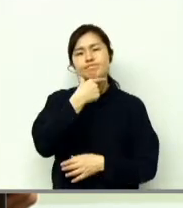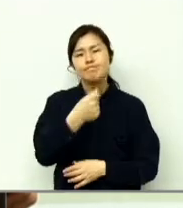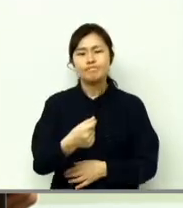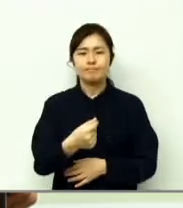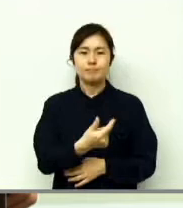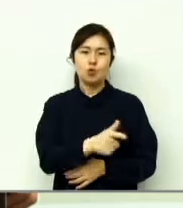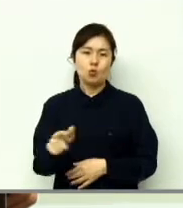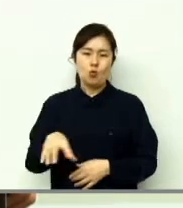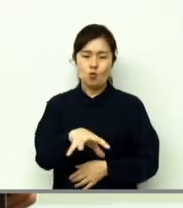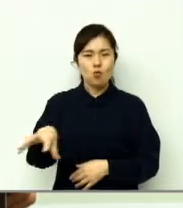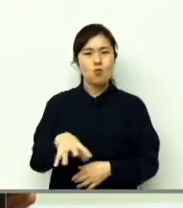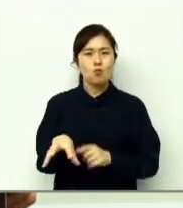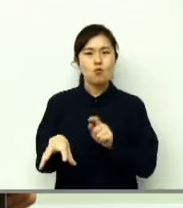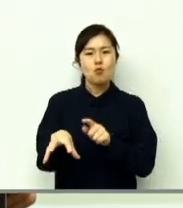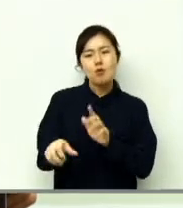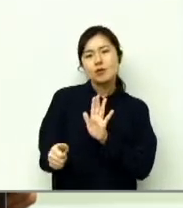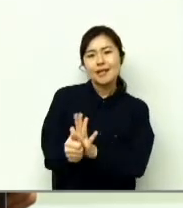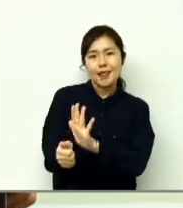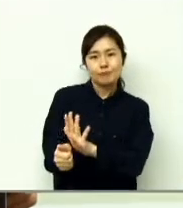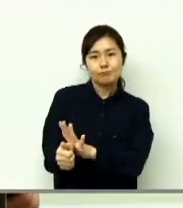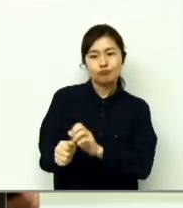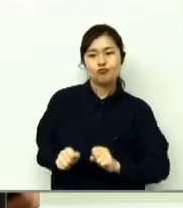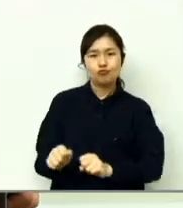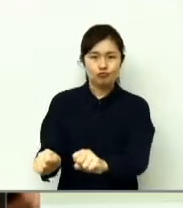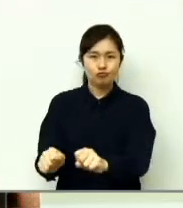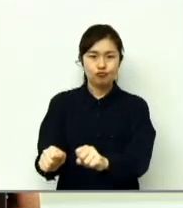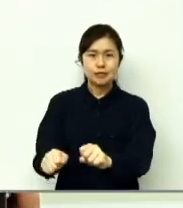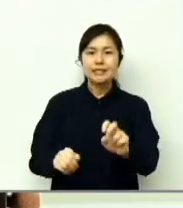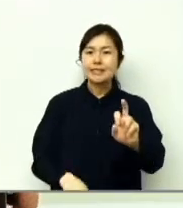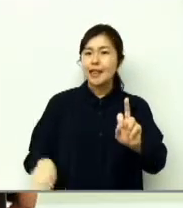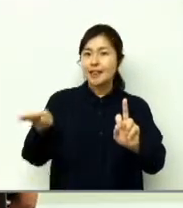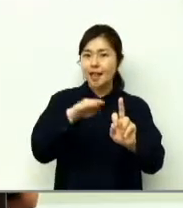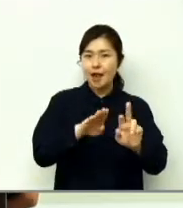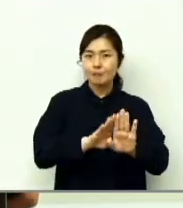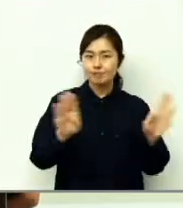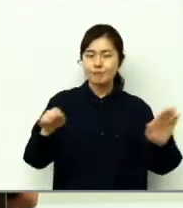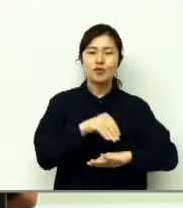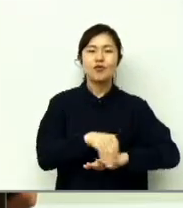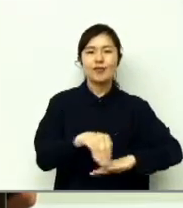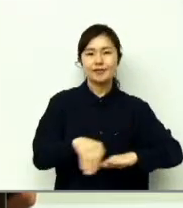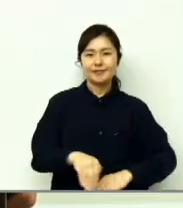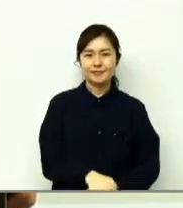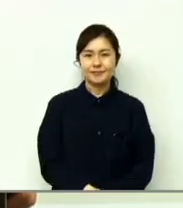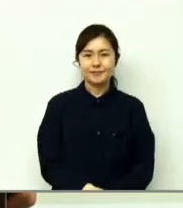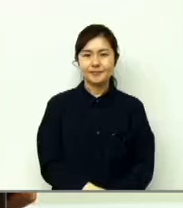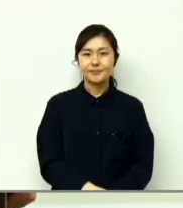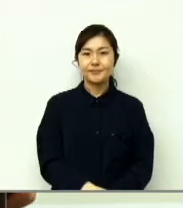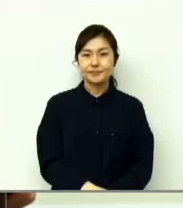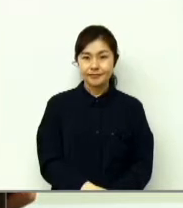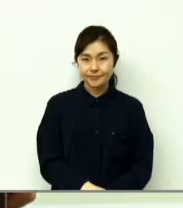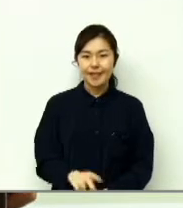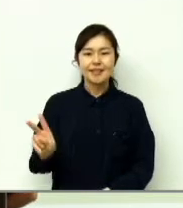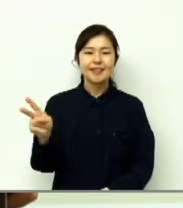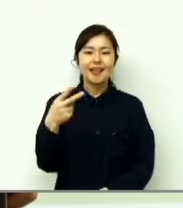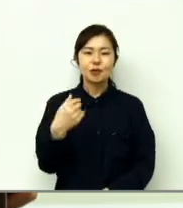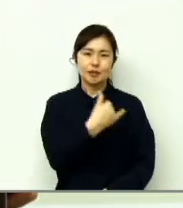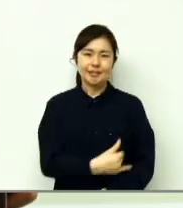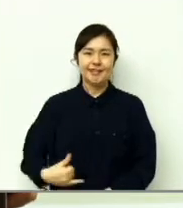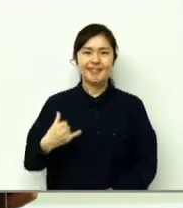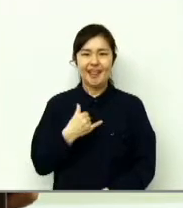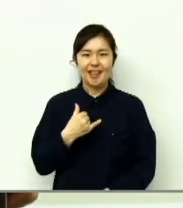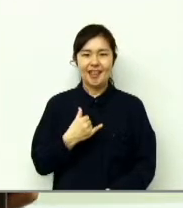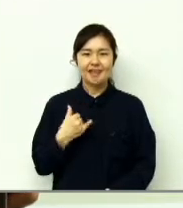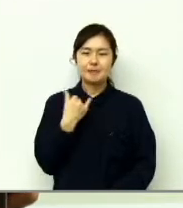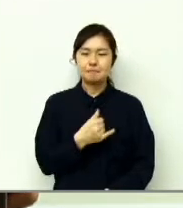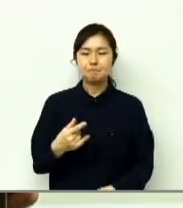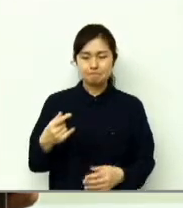セカンドライフ支援センターというものを開設をしまして、セカンドライフ支援に関するさまざまな情報を集約するととも